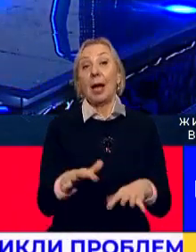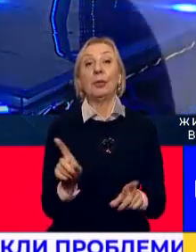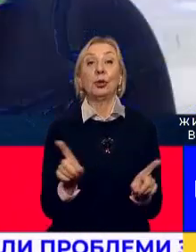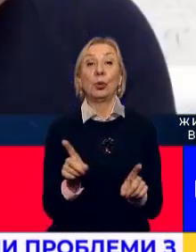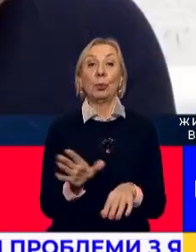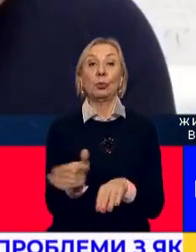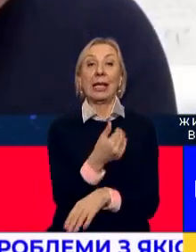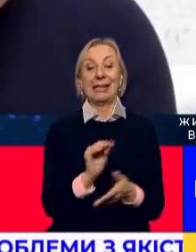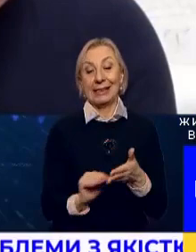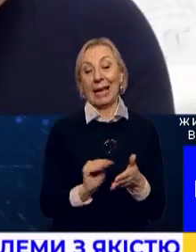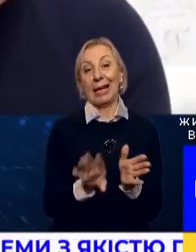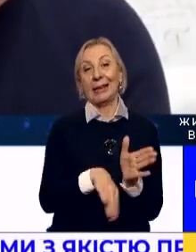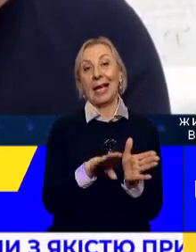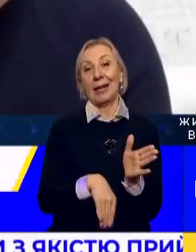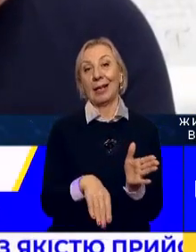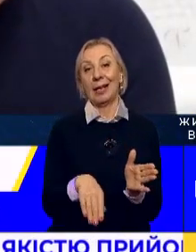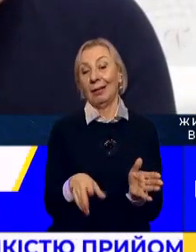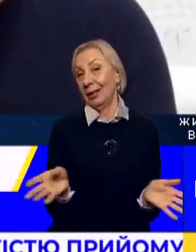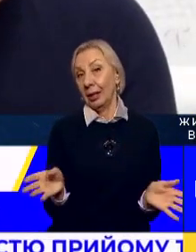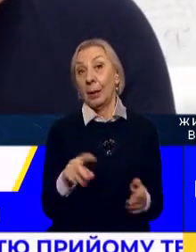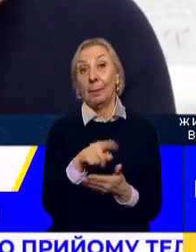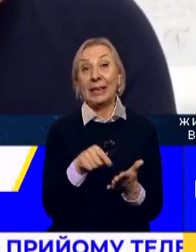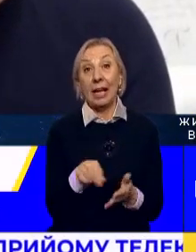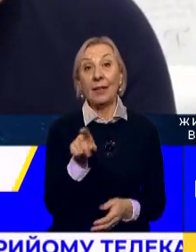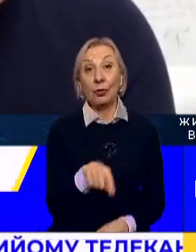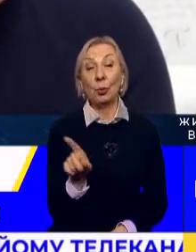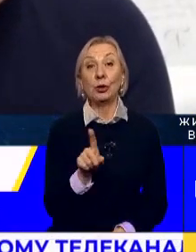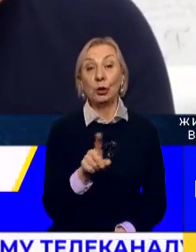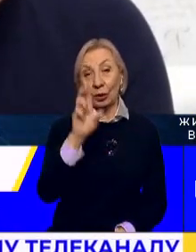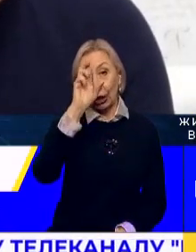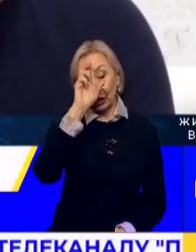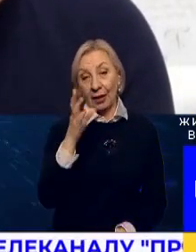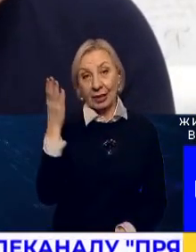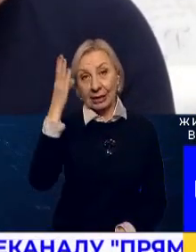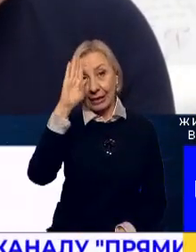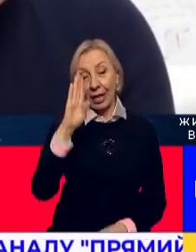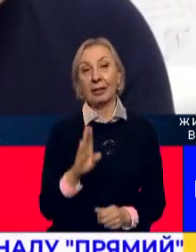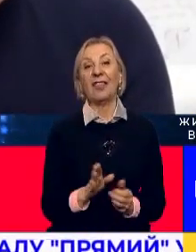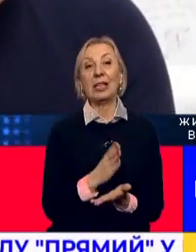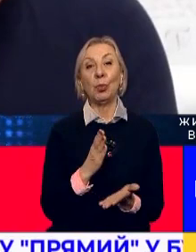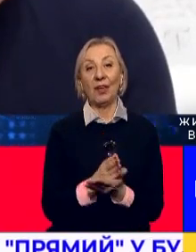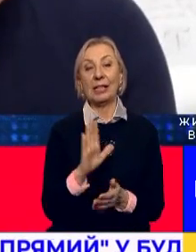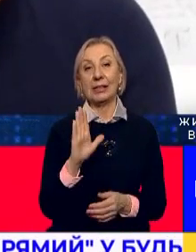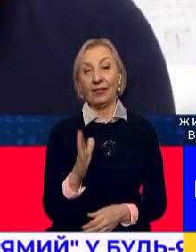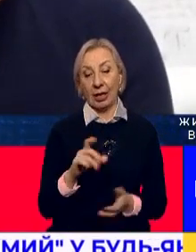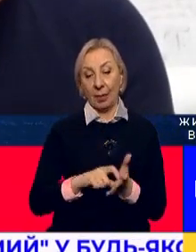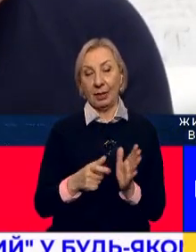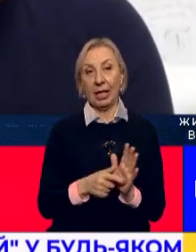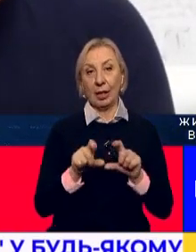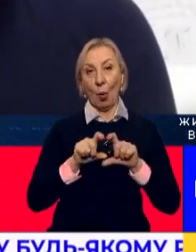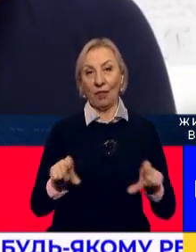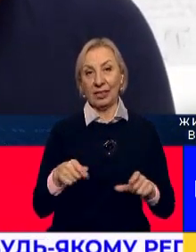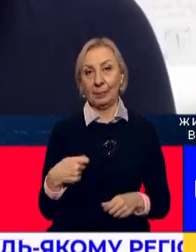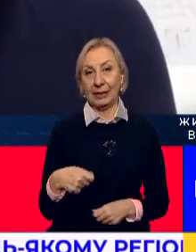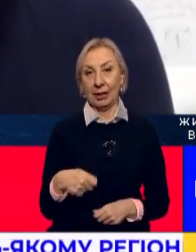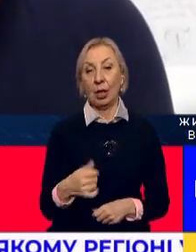усунення секретарки президента від роботи. Питання в тому, що саме державна зрада відбувається в державних кабінетах, офісі президента. У